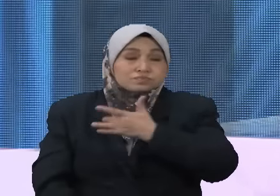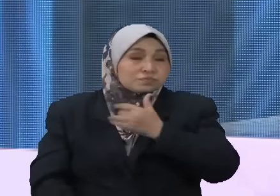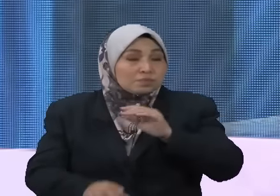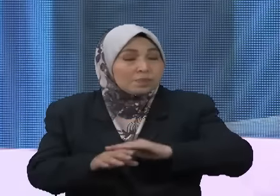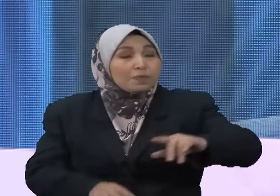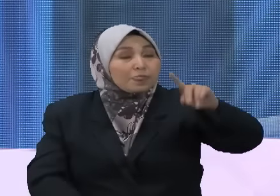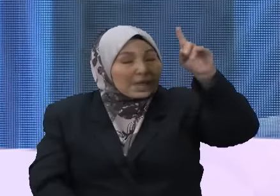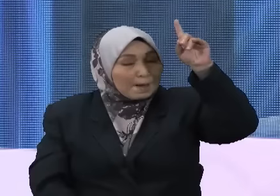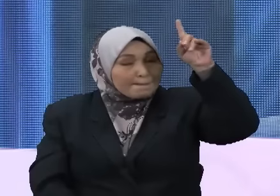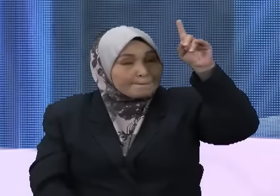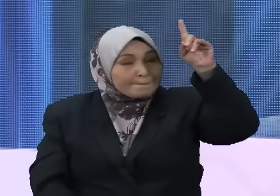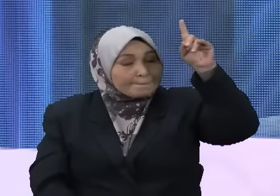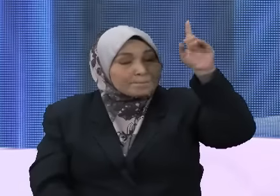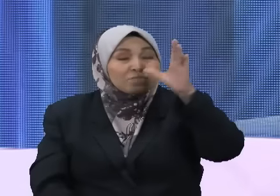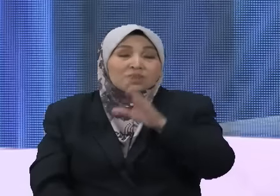Allah